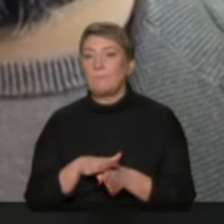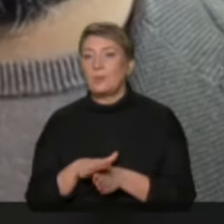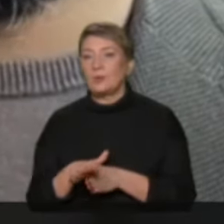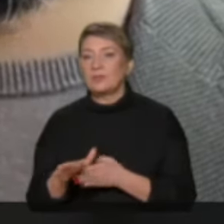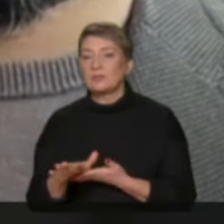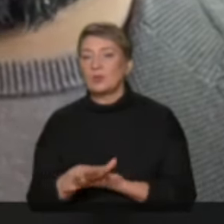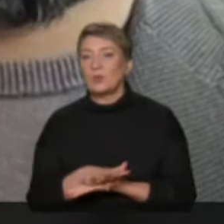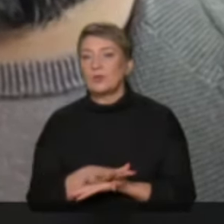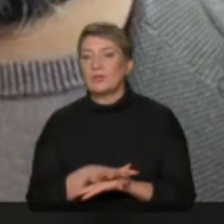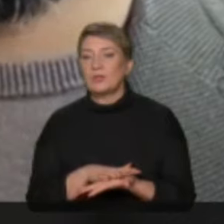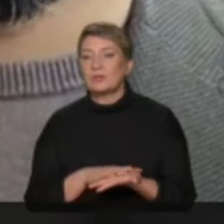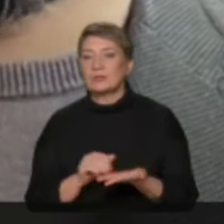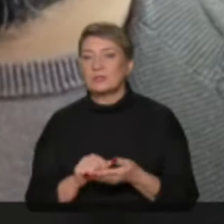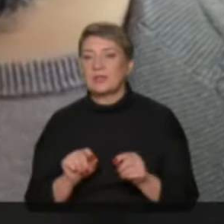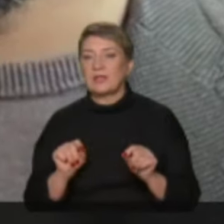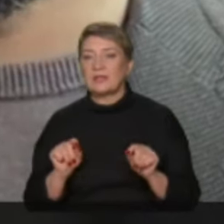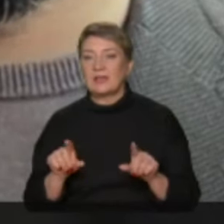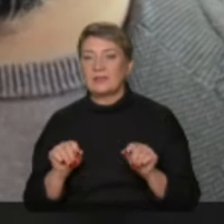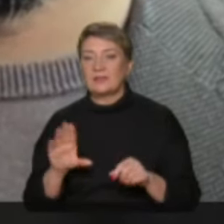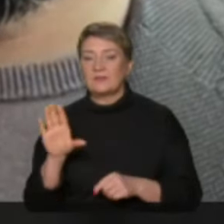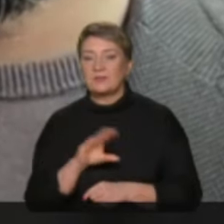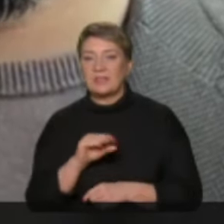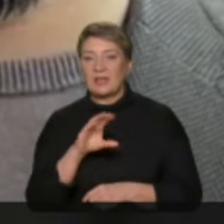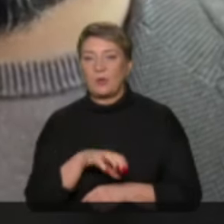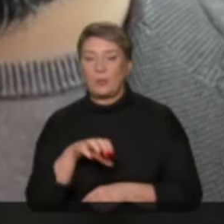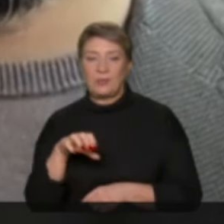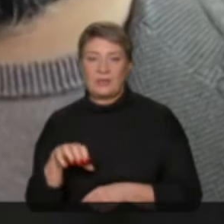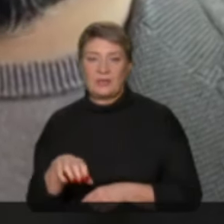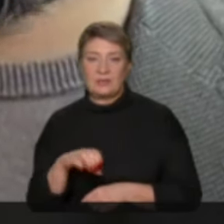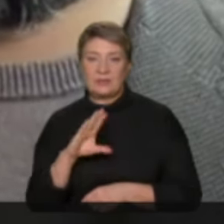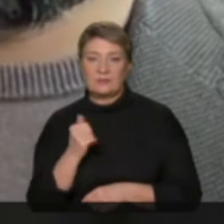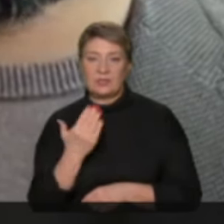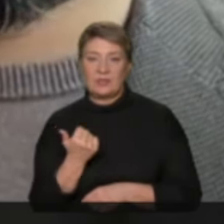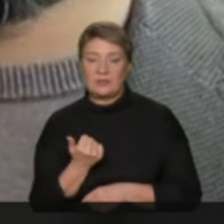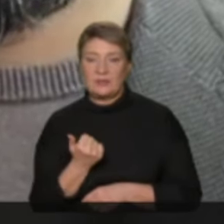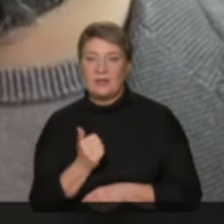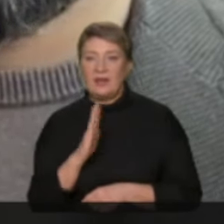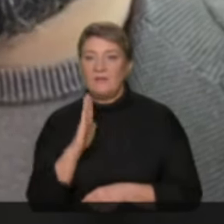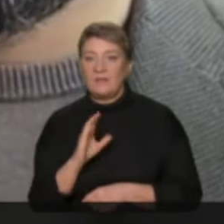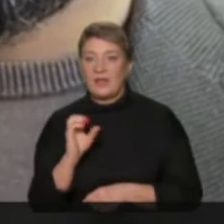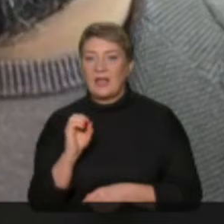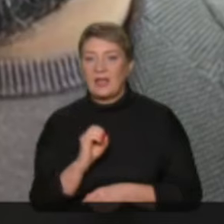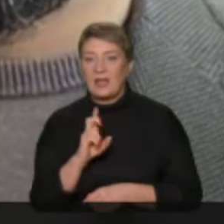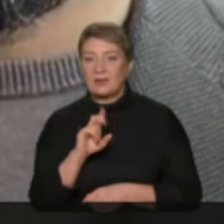уничтожили в телеграм-каналах все объекты США в Эрбиле. На самом деле